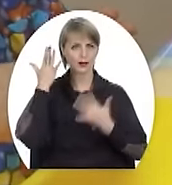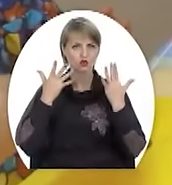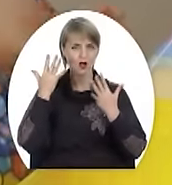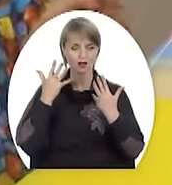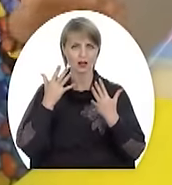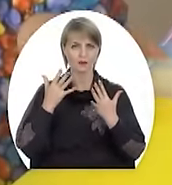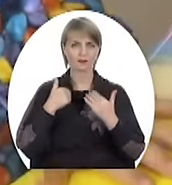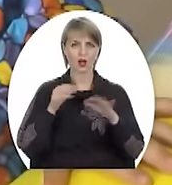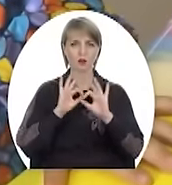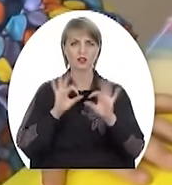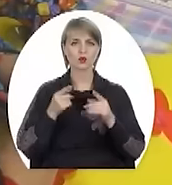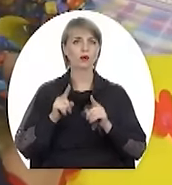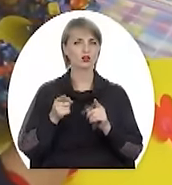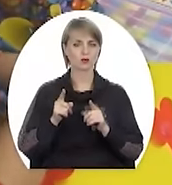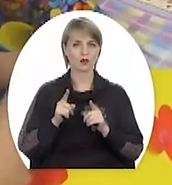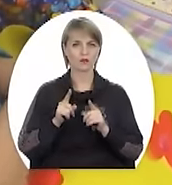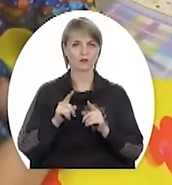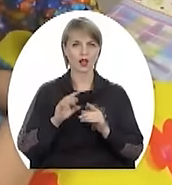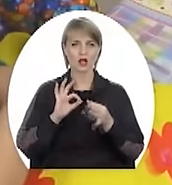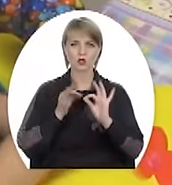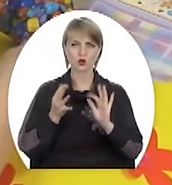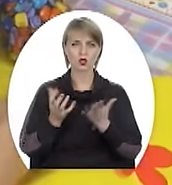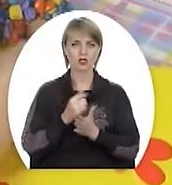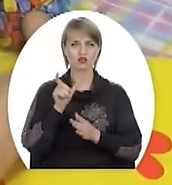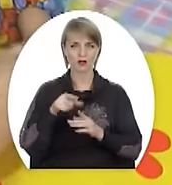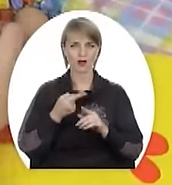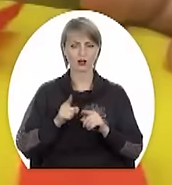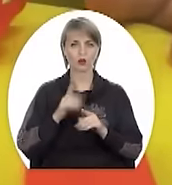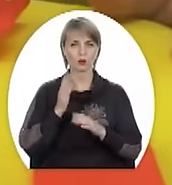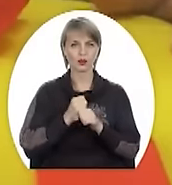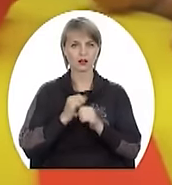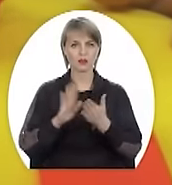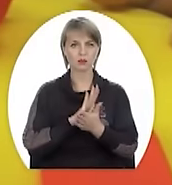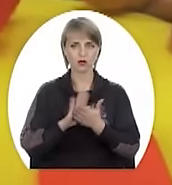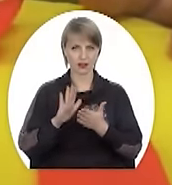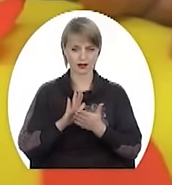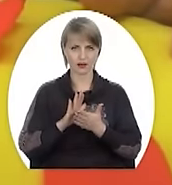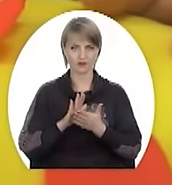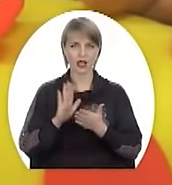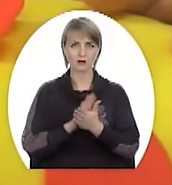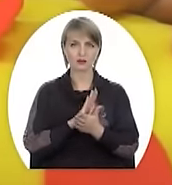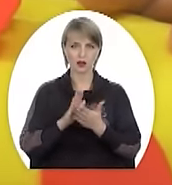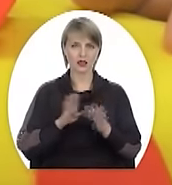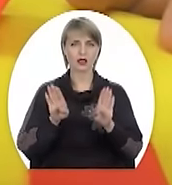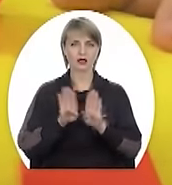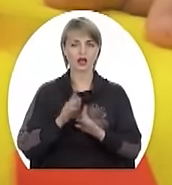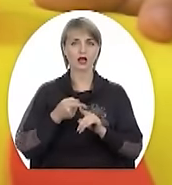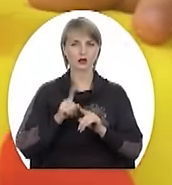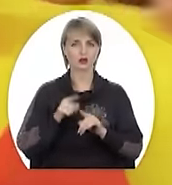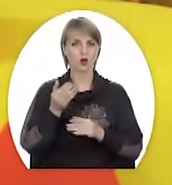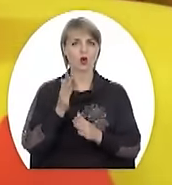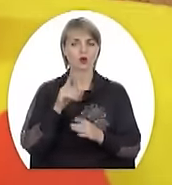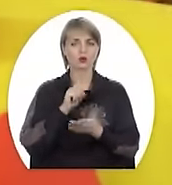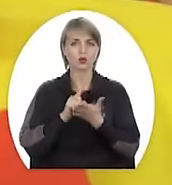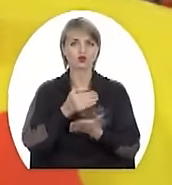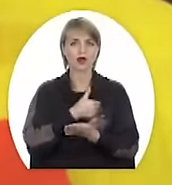мечтала. Я объясню, наверное, почему. Сложно найти человека, кто это будет делать бесплатно. Мало того, что бесплатно, так он